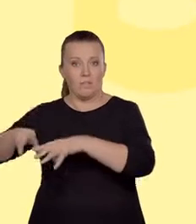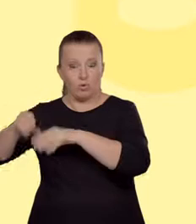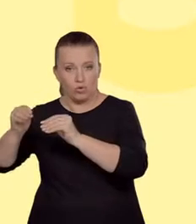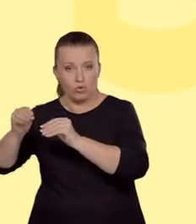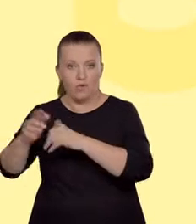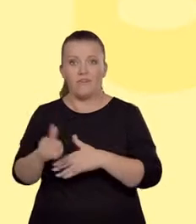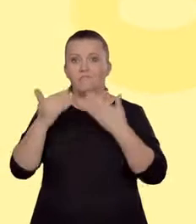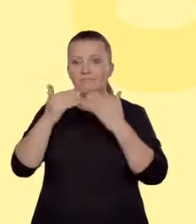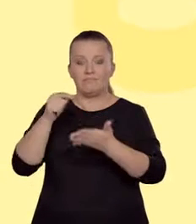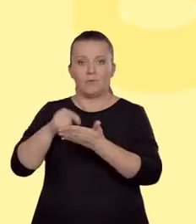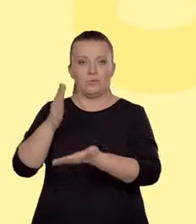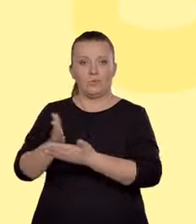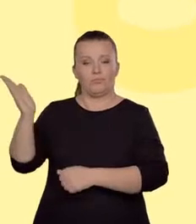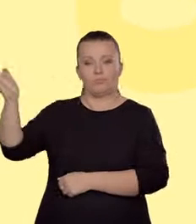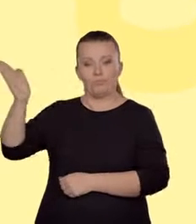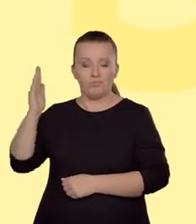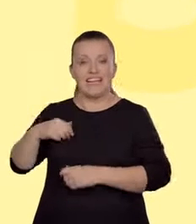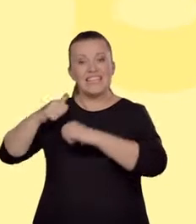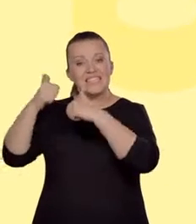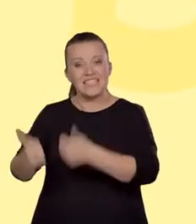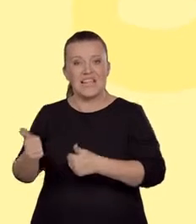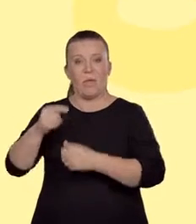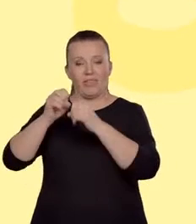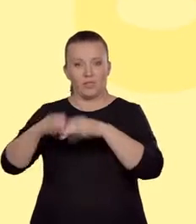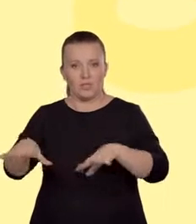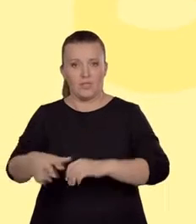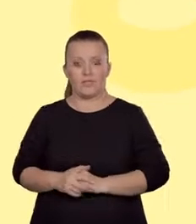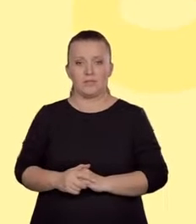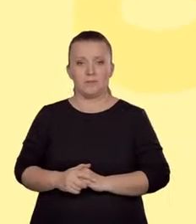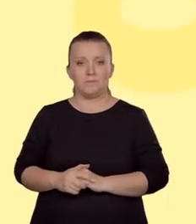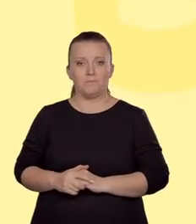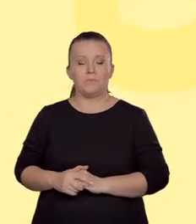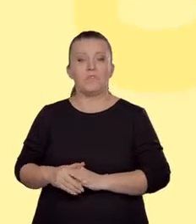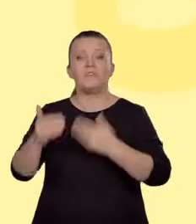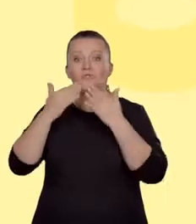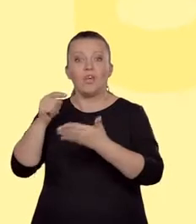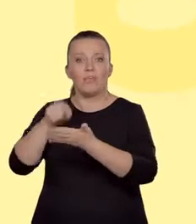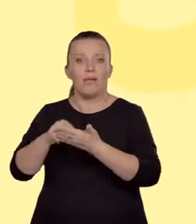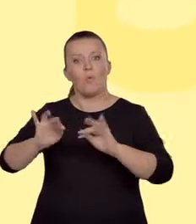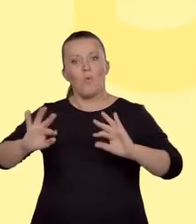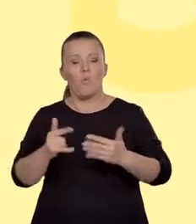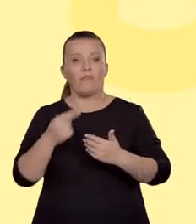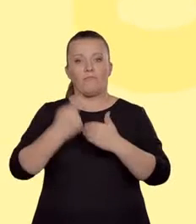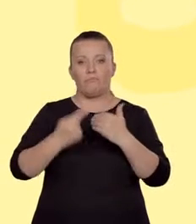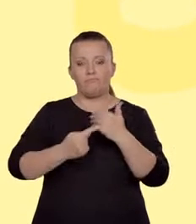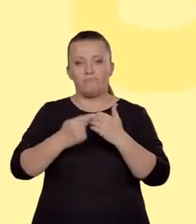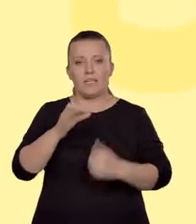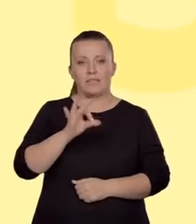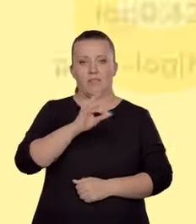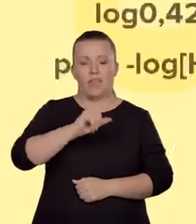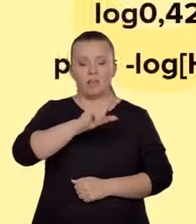stałą dysocjację kwasu octowego, z którego w łatwy sposób można wyliczyć stężenie jonów wodorowych w roztworze tego